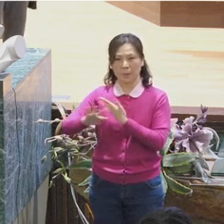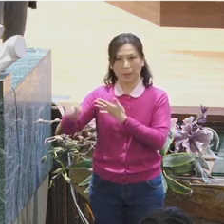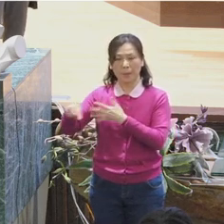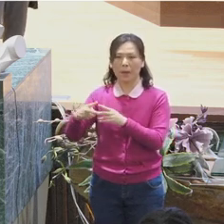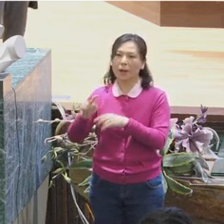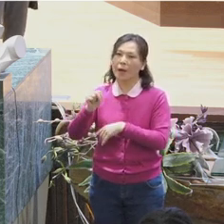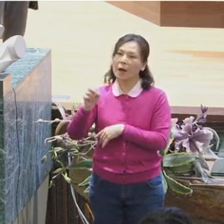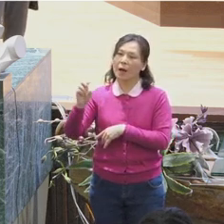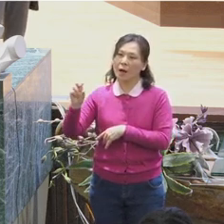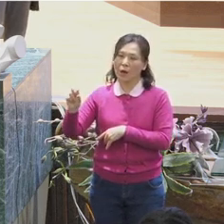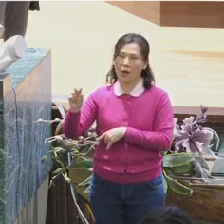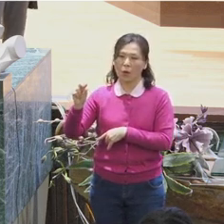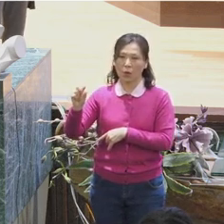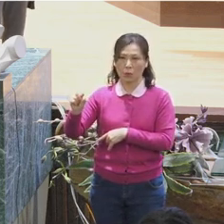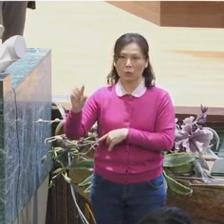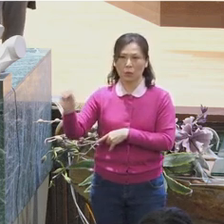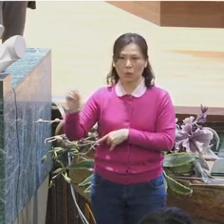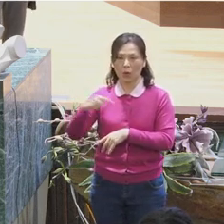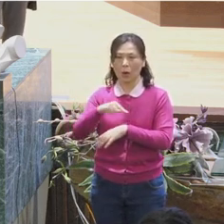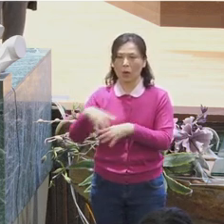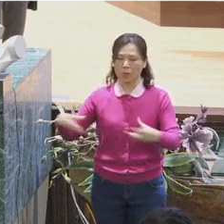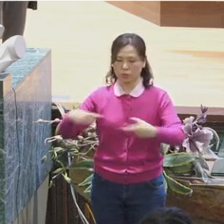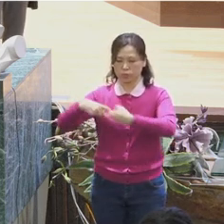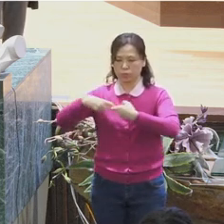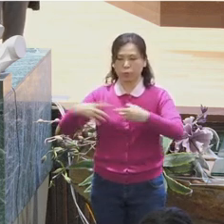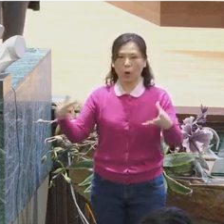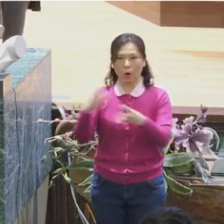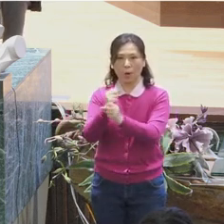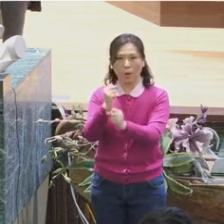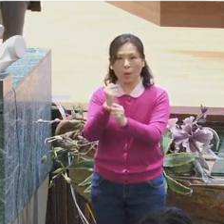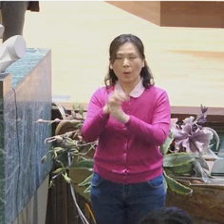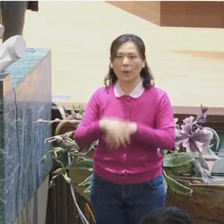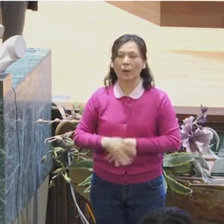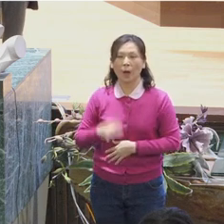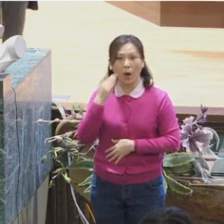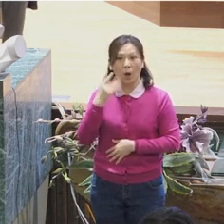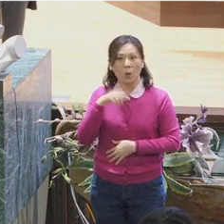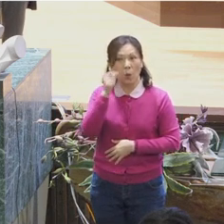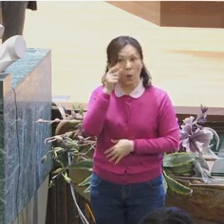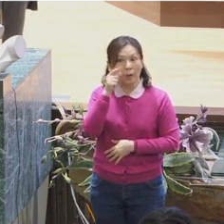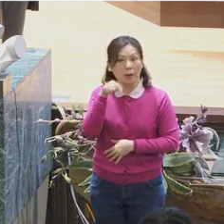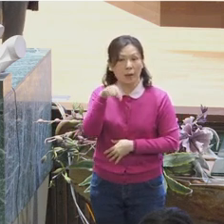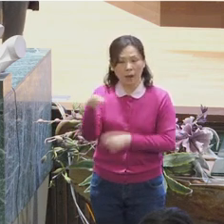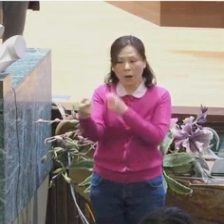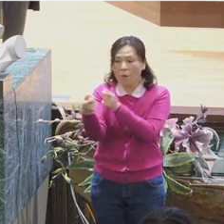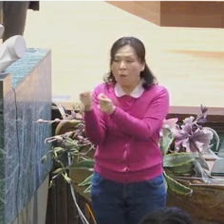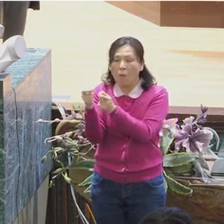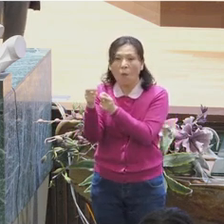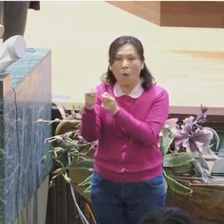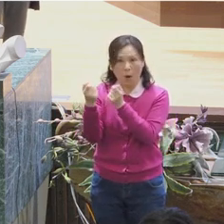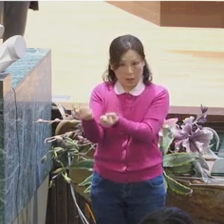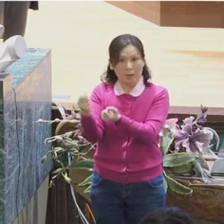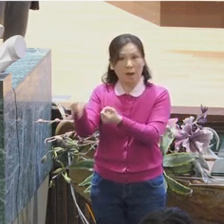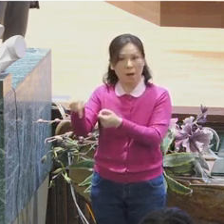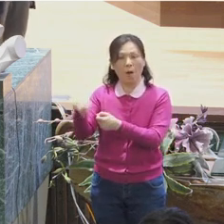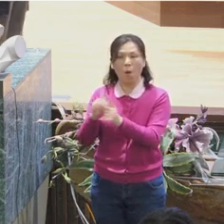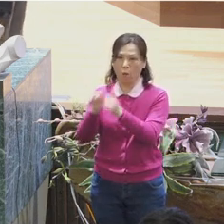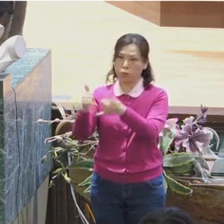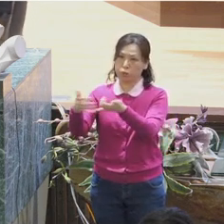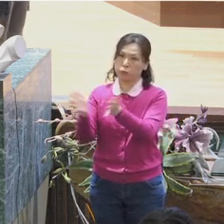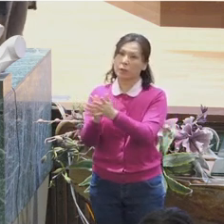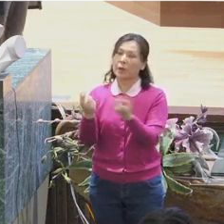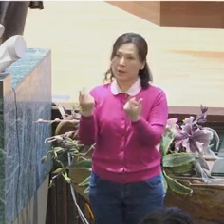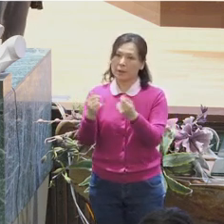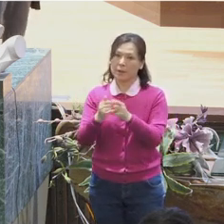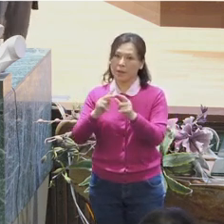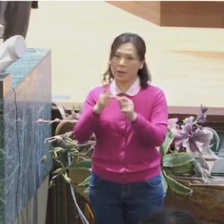题，然后 G0V 社群大家一起来帮忙。那如果我很推荐，如果台南有在地的社群，其实也可以跟